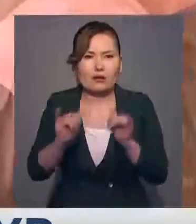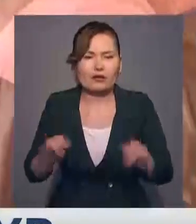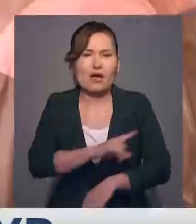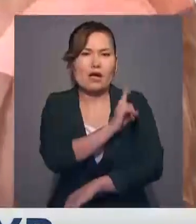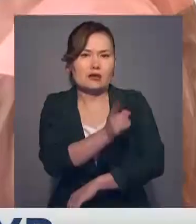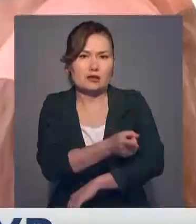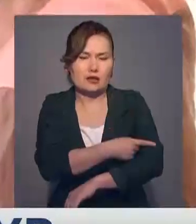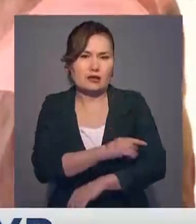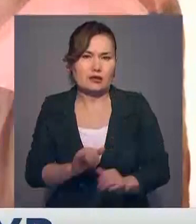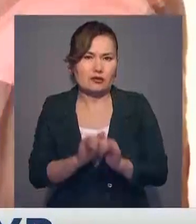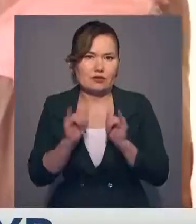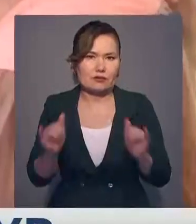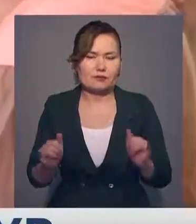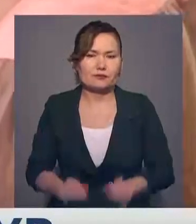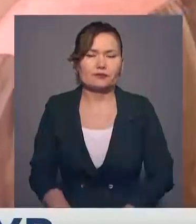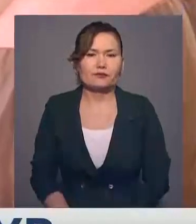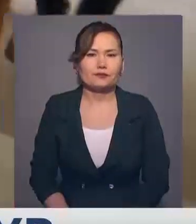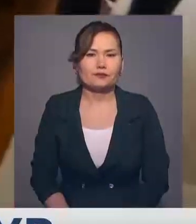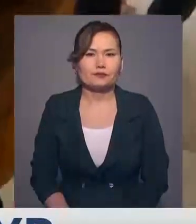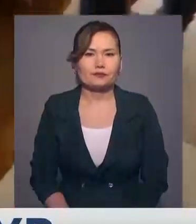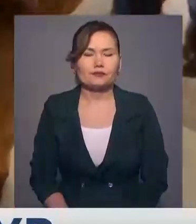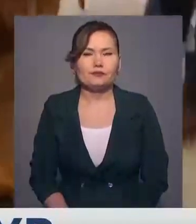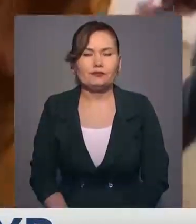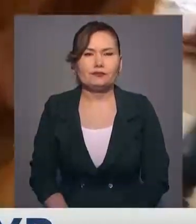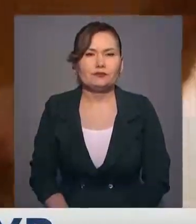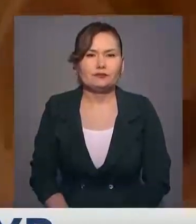денге дертінің таралуы қалыпты жағдай.